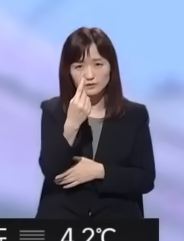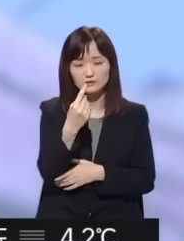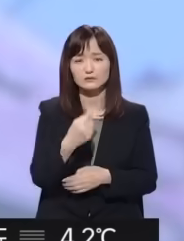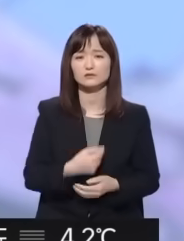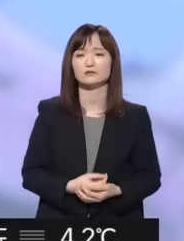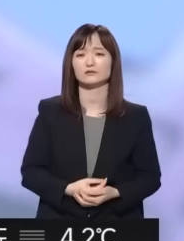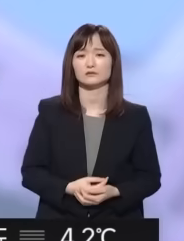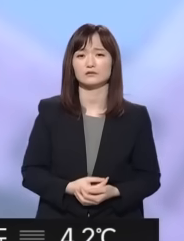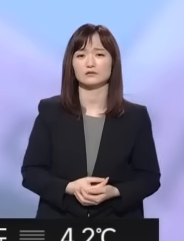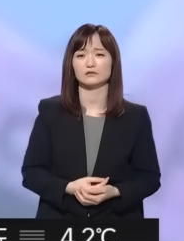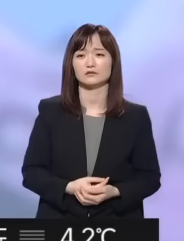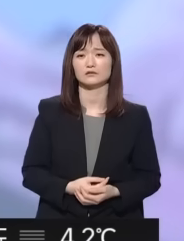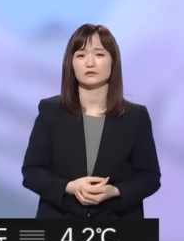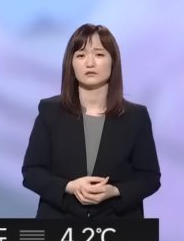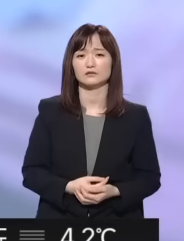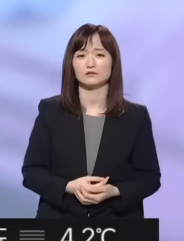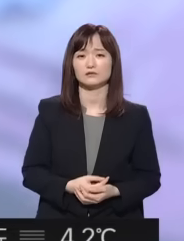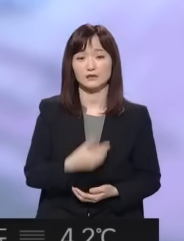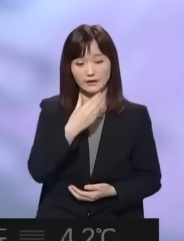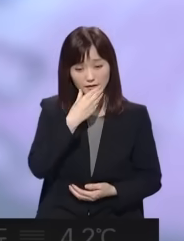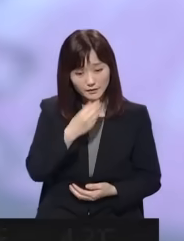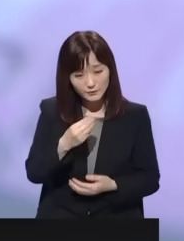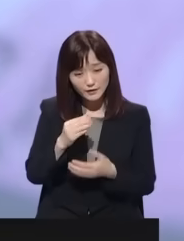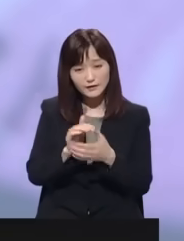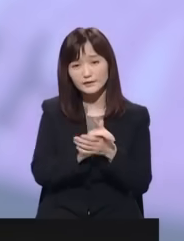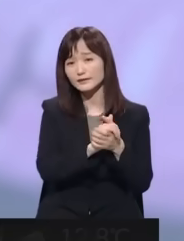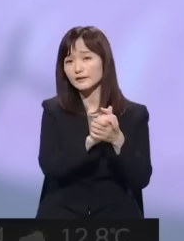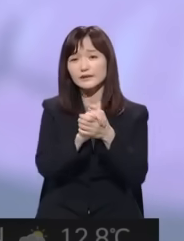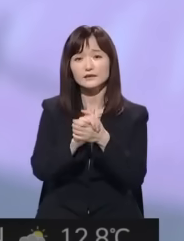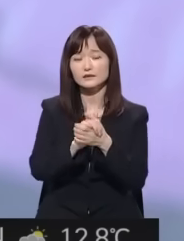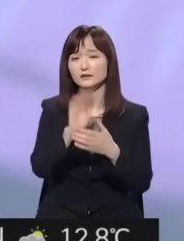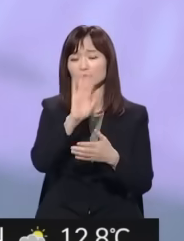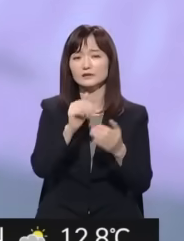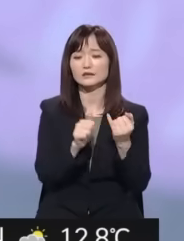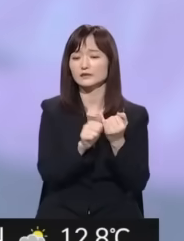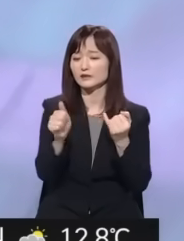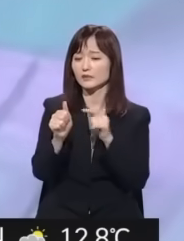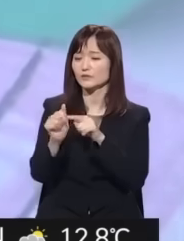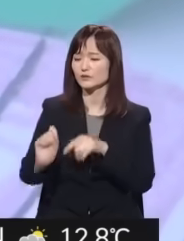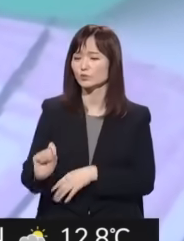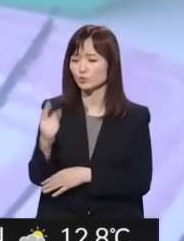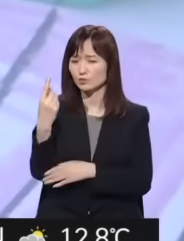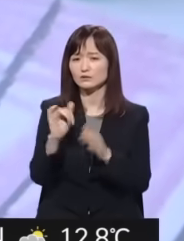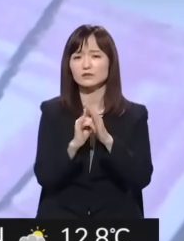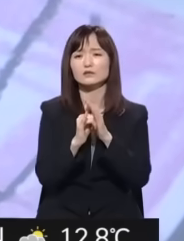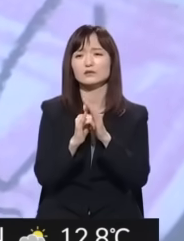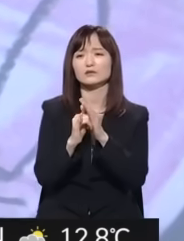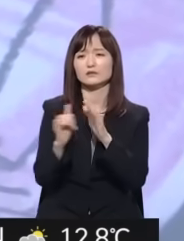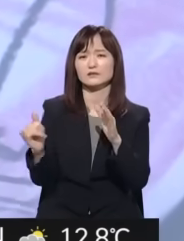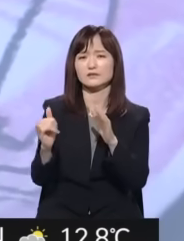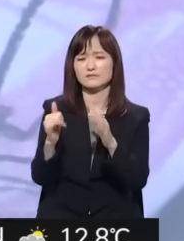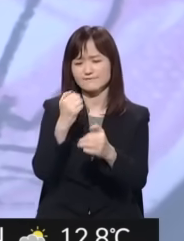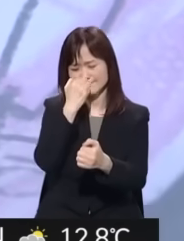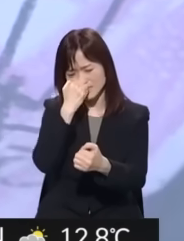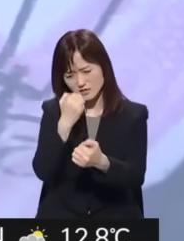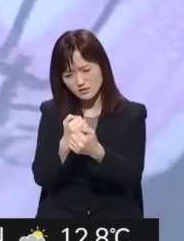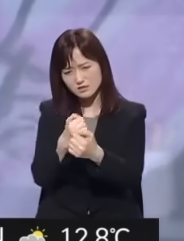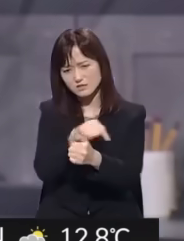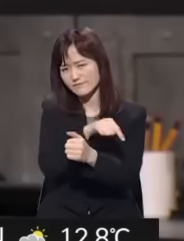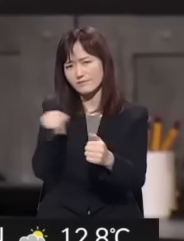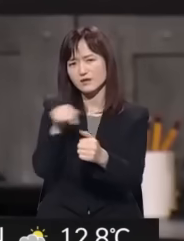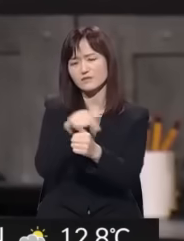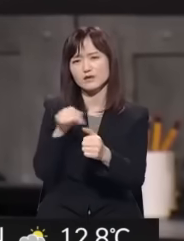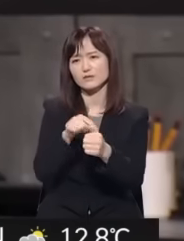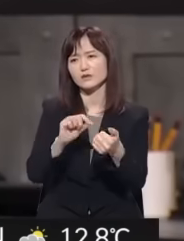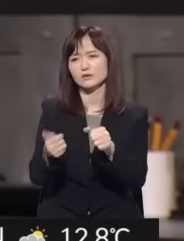저는 단란하다 뭐 행복했다 이런게 아니라이 남편에 의해서 한 가족이 굉장히 무참하게 살해된